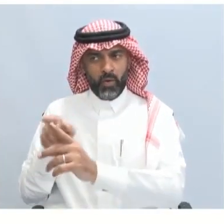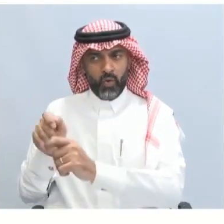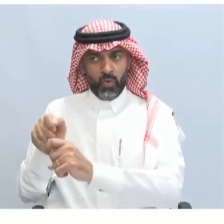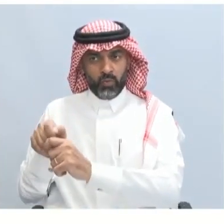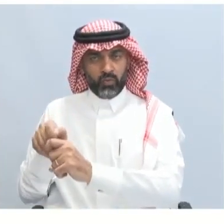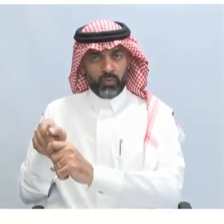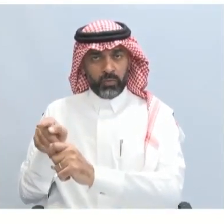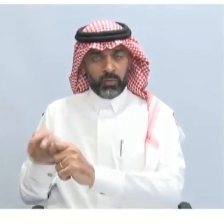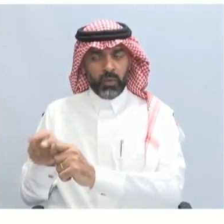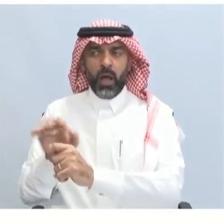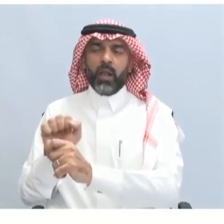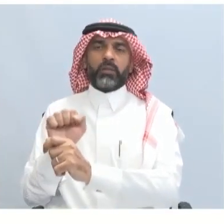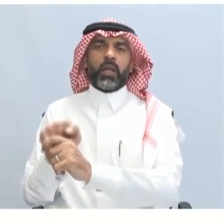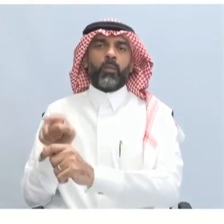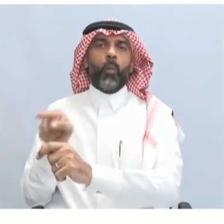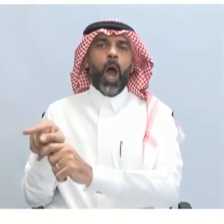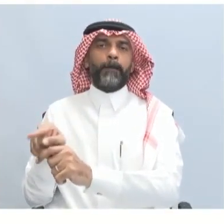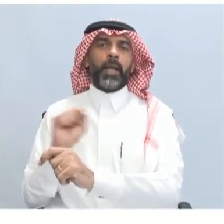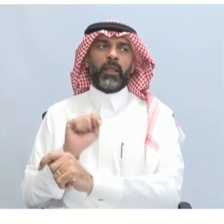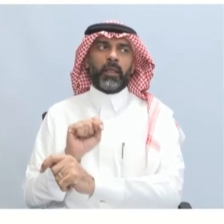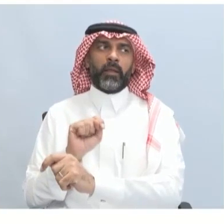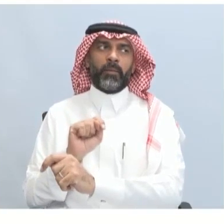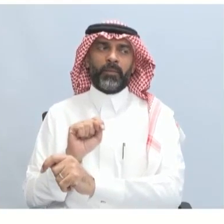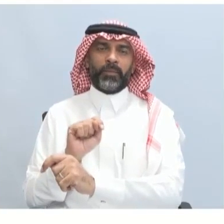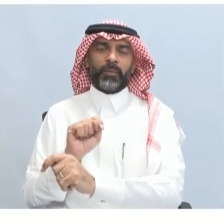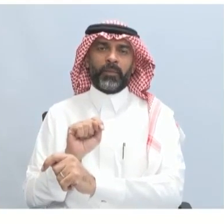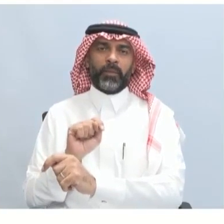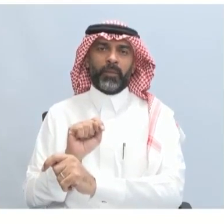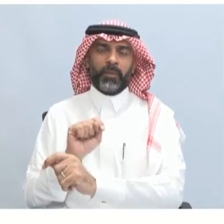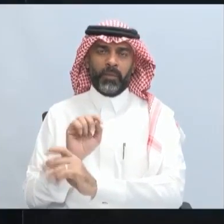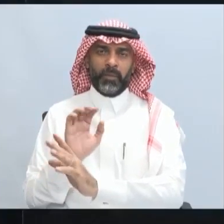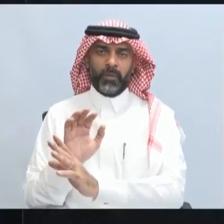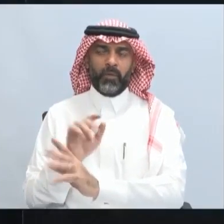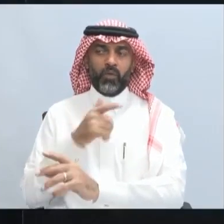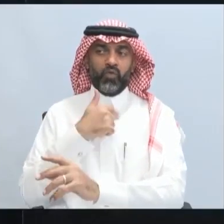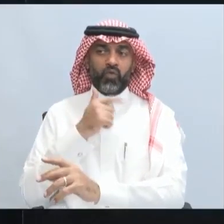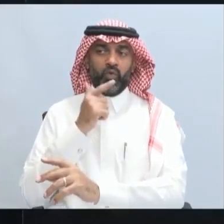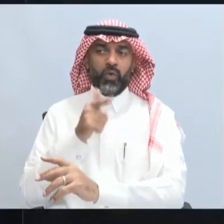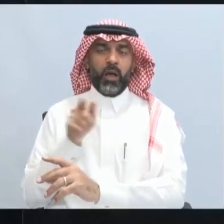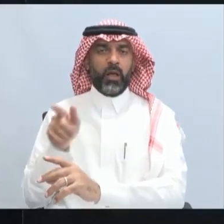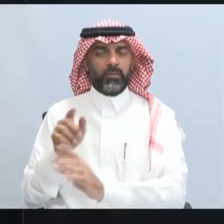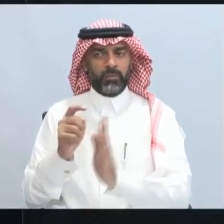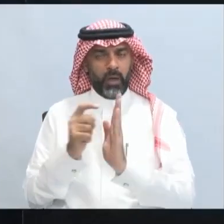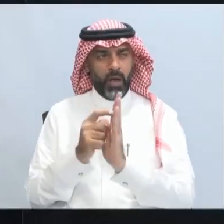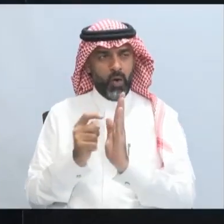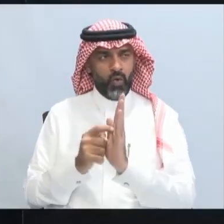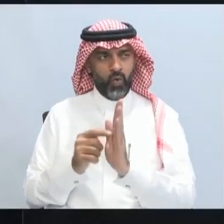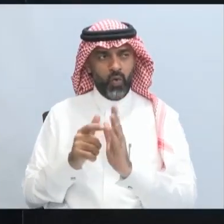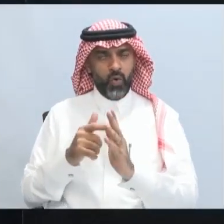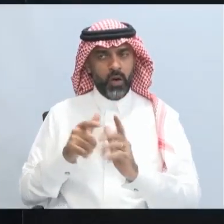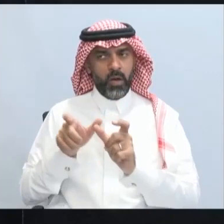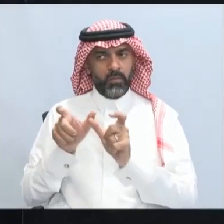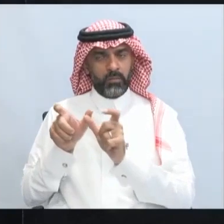او انتج هذا المقروع هو لمحمد فاننا نقول له ان القانون يمكنه من